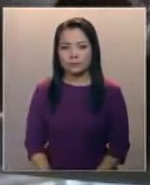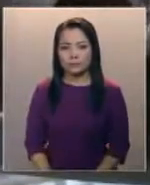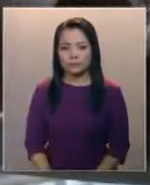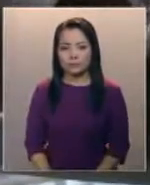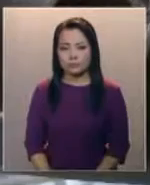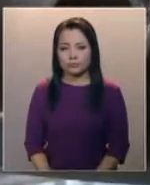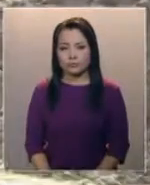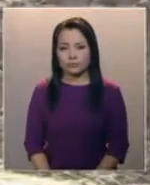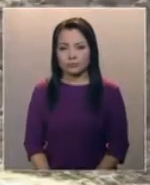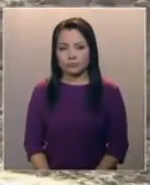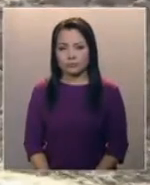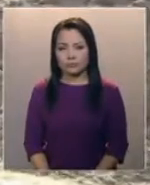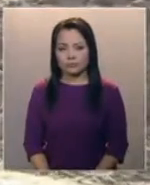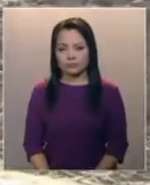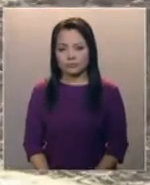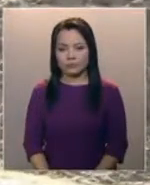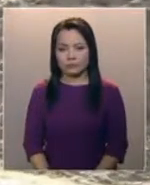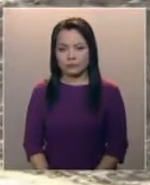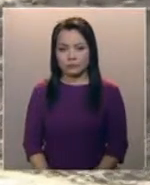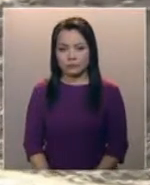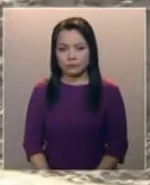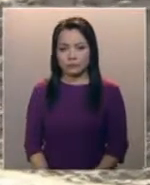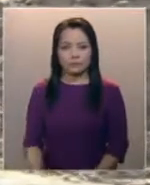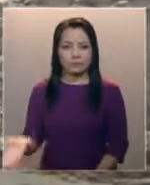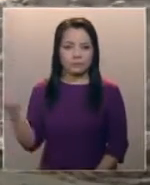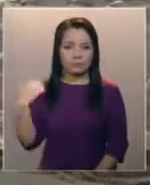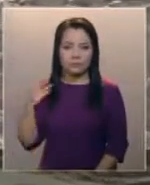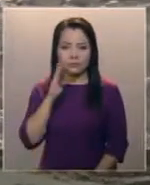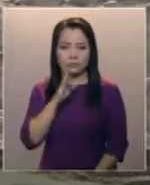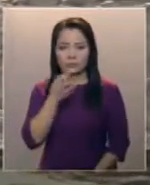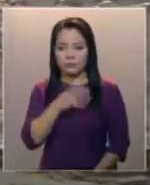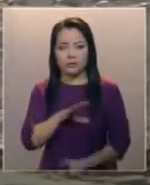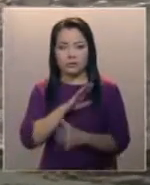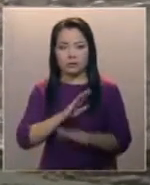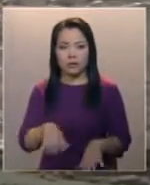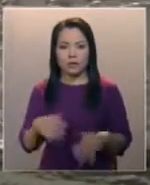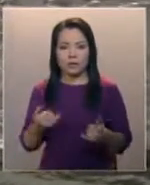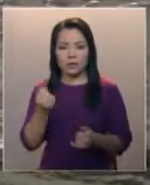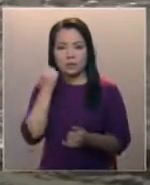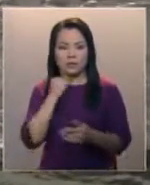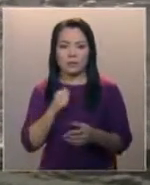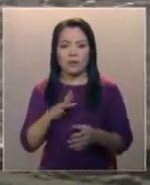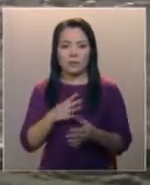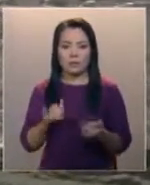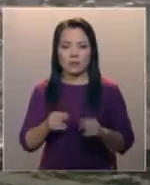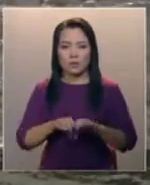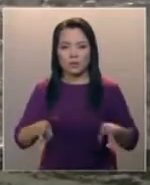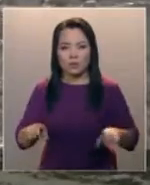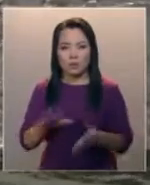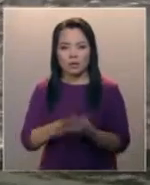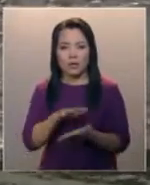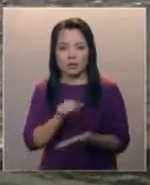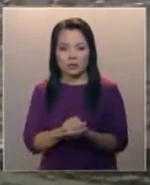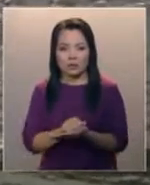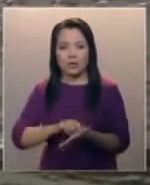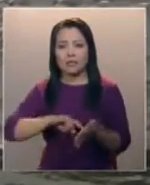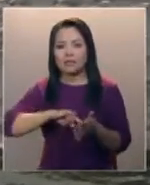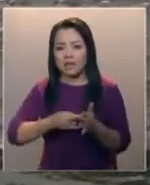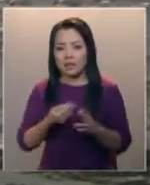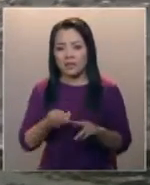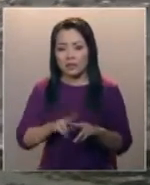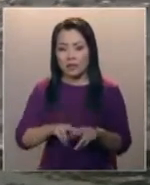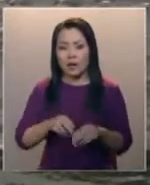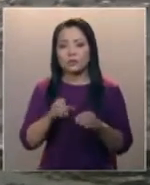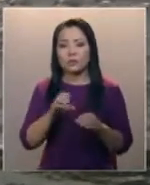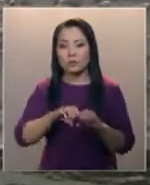Бұрын ыстық су болмаған. Су бере алмады, потому что давление шыдамайды, шіріп кеткен тұрбалар. Соған қарап,